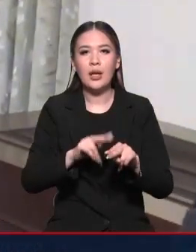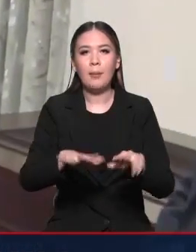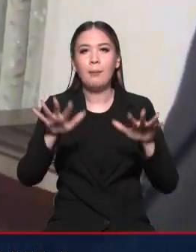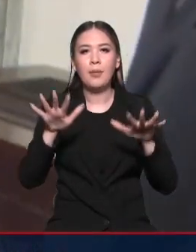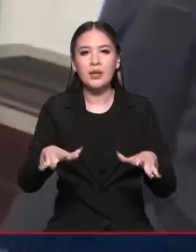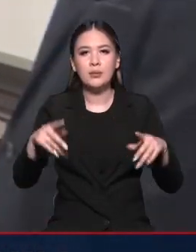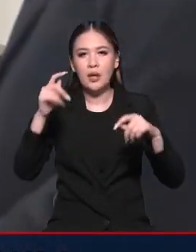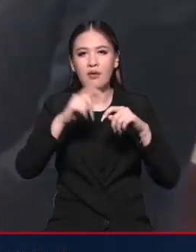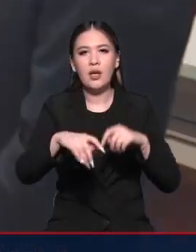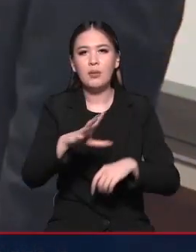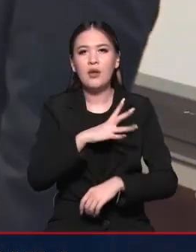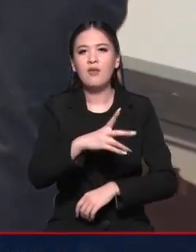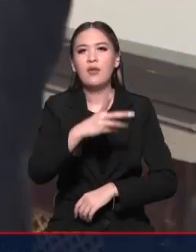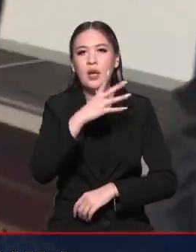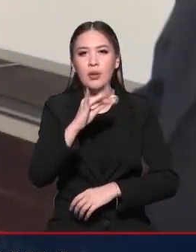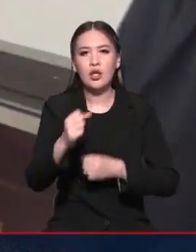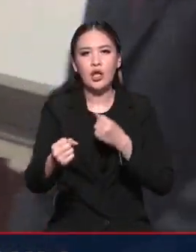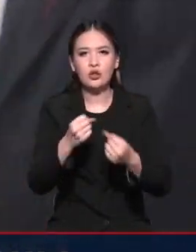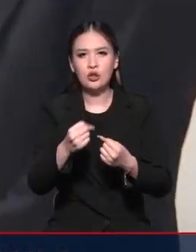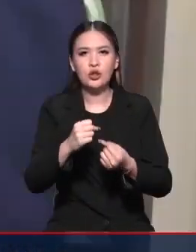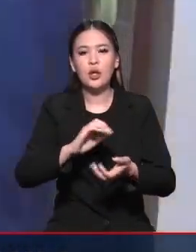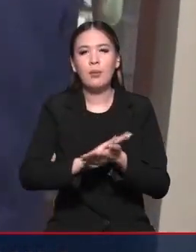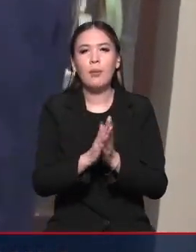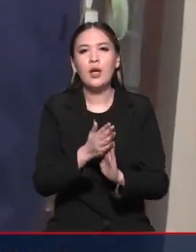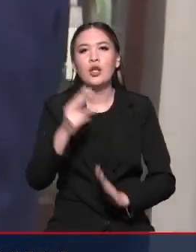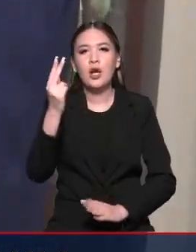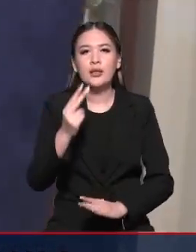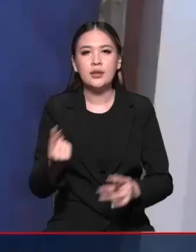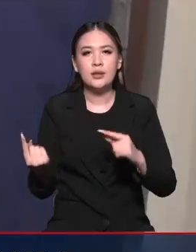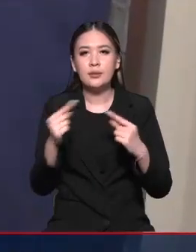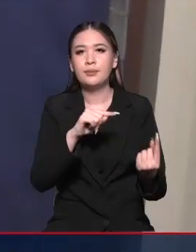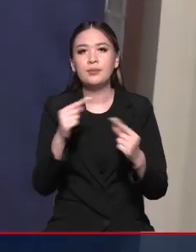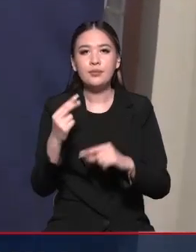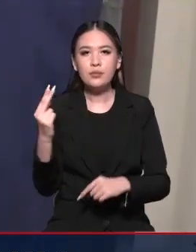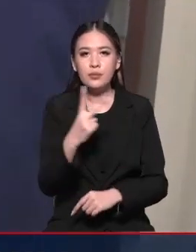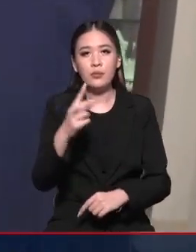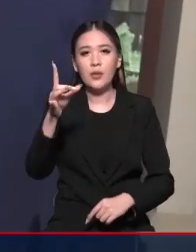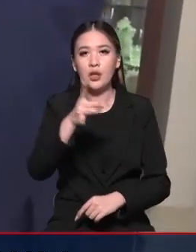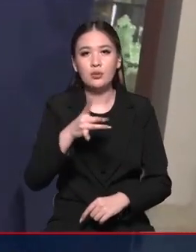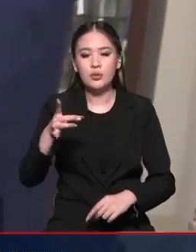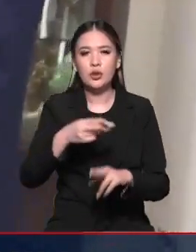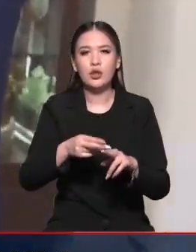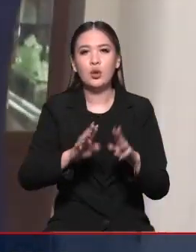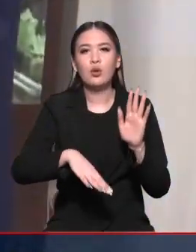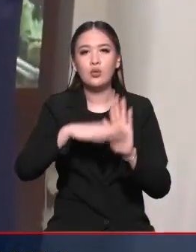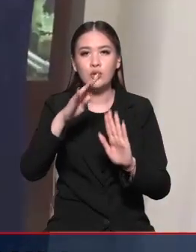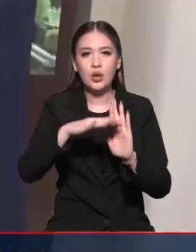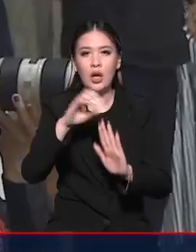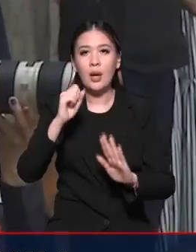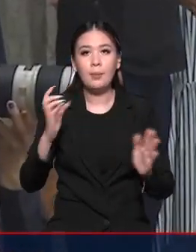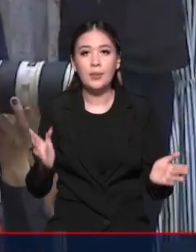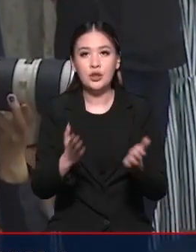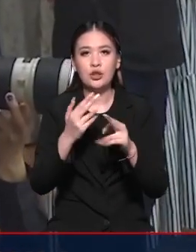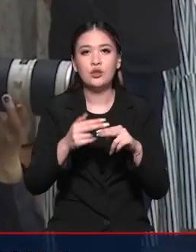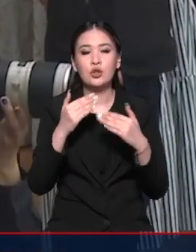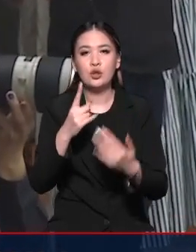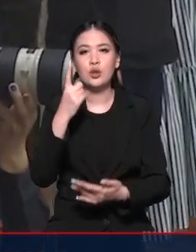проверенное временем и надёжный партнёр Астаны несмотря на расстояние связь между двумя республиками только укреп а поддерживают